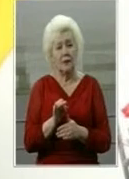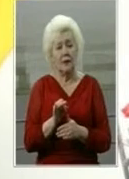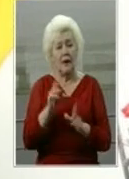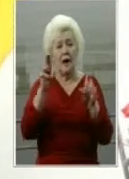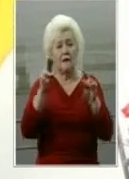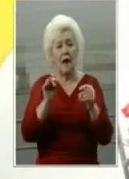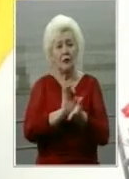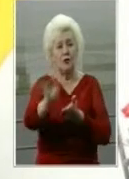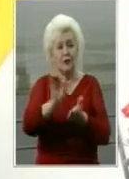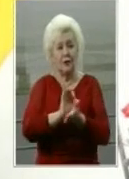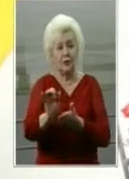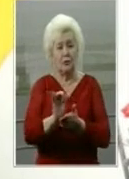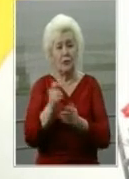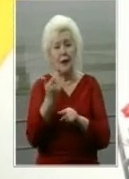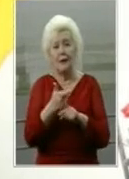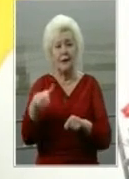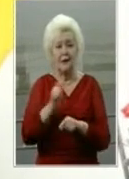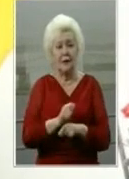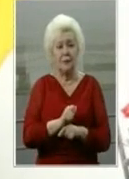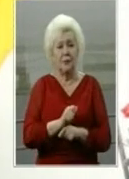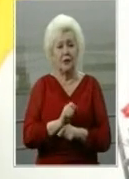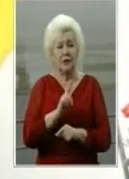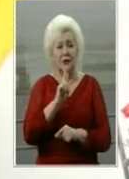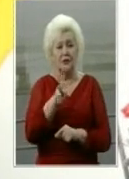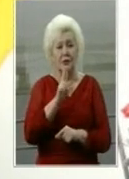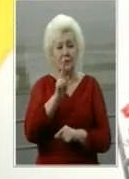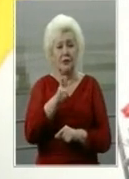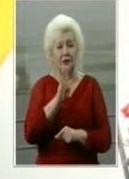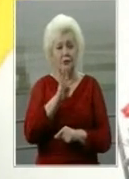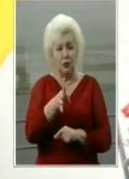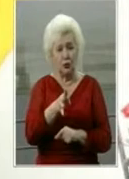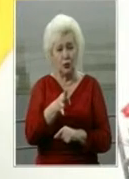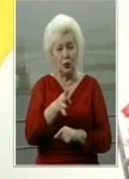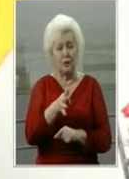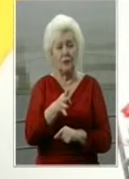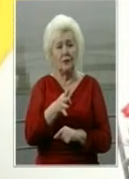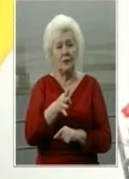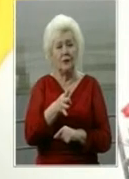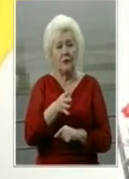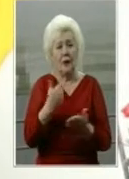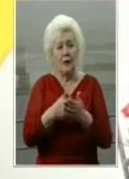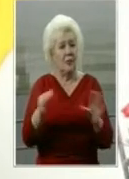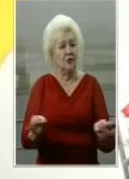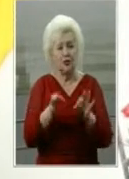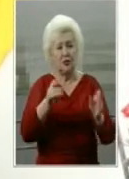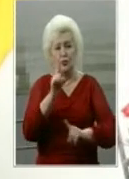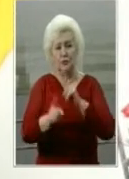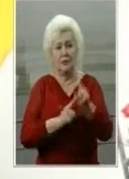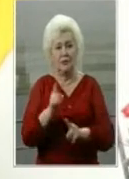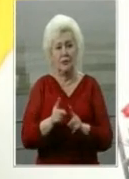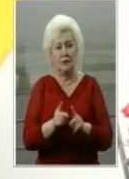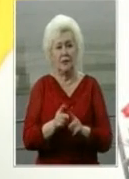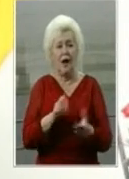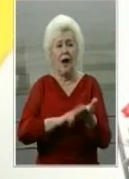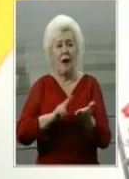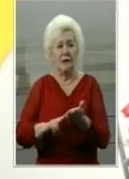датою виготовлення, не більше там 2-3-4 років, майже нічого не зміниться. Тобто